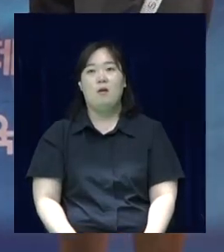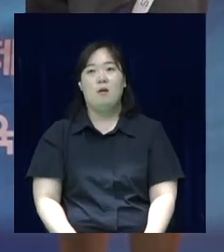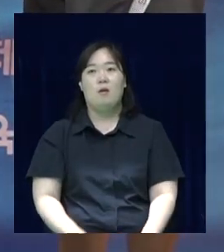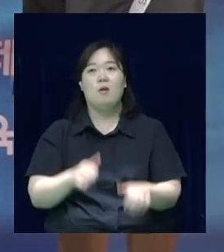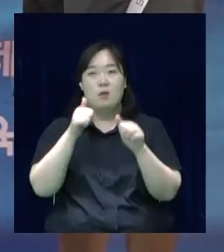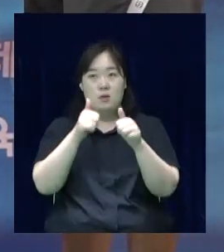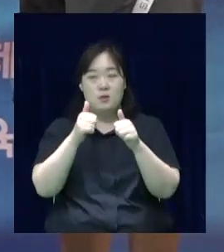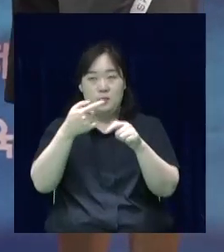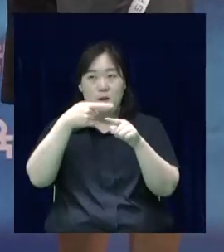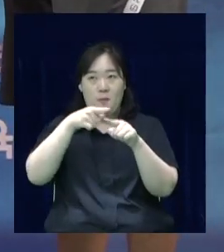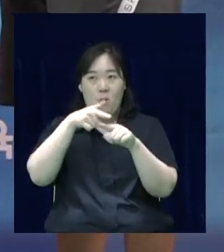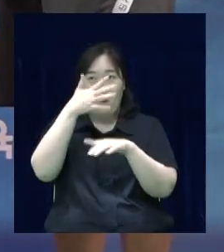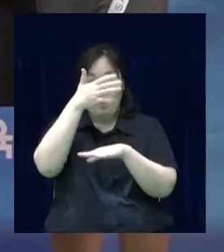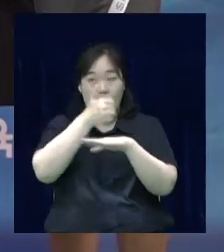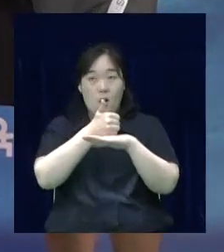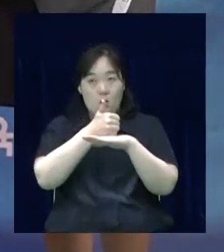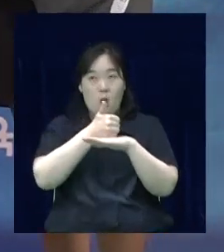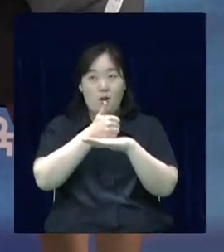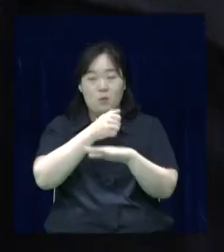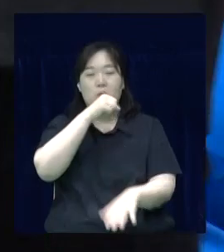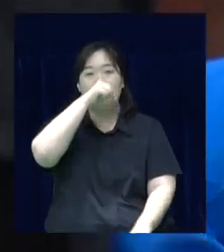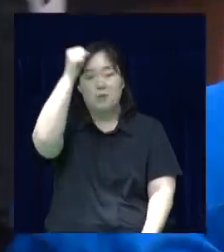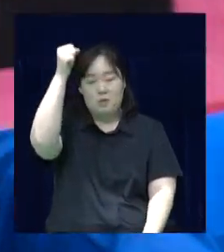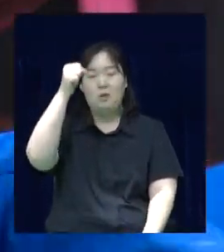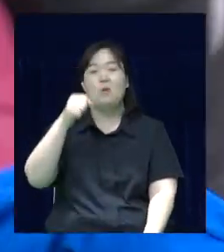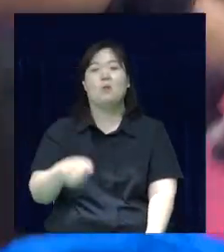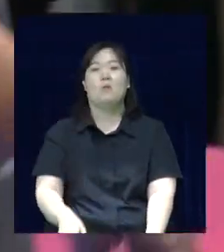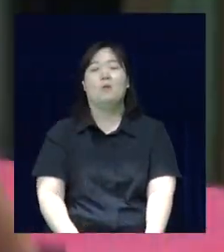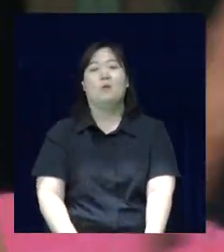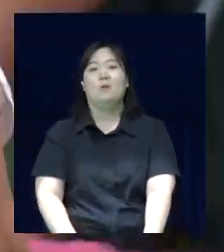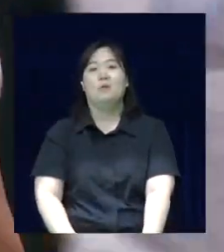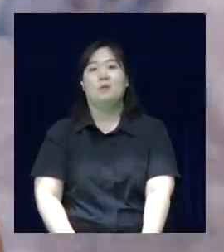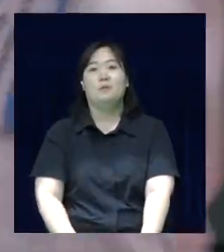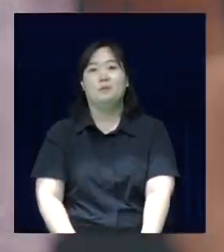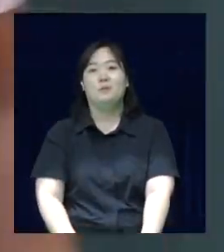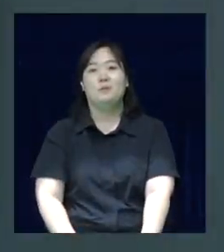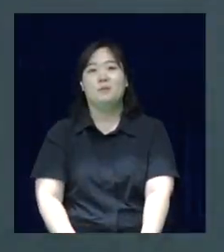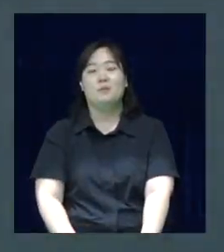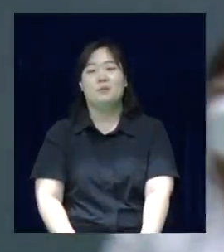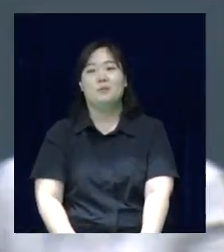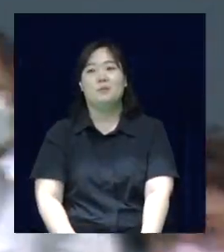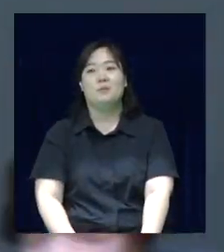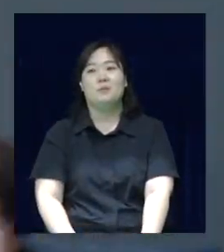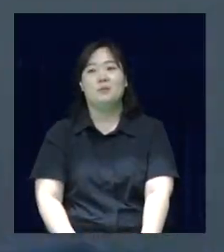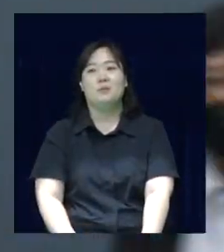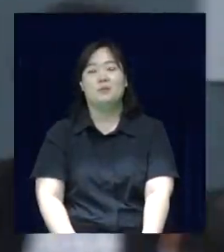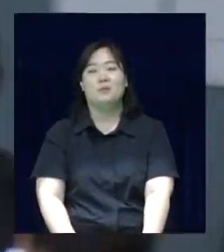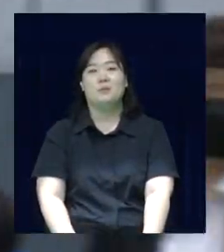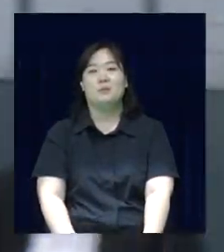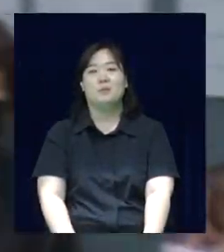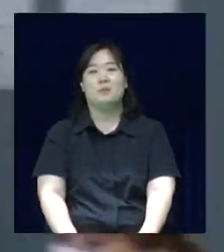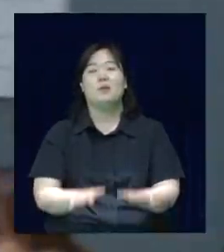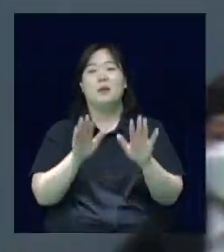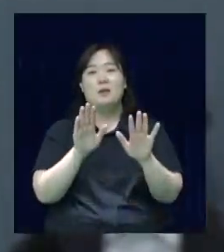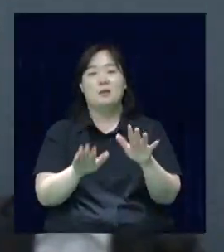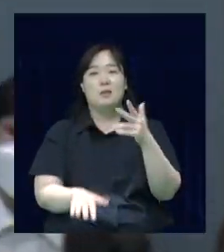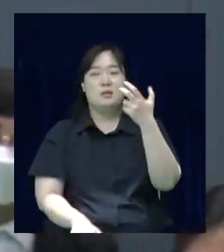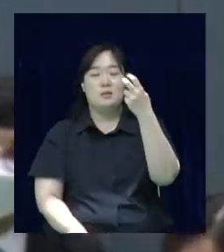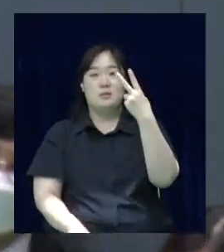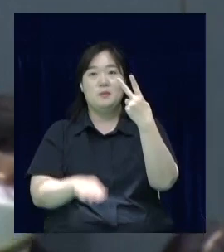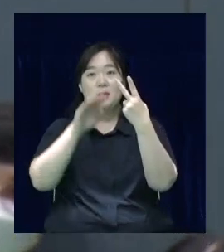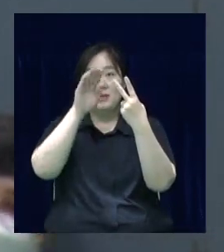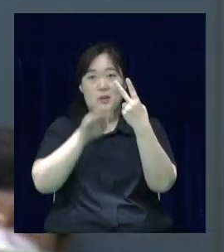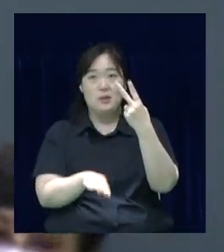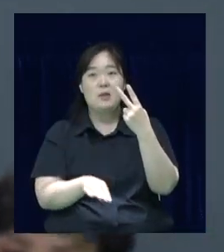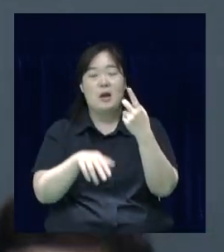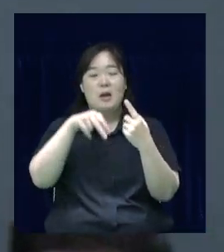심판 판정도 살펴보도록 하겠고요. 3명의 심판 모두 성공을 줬네요. 이렇게 되면서 72kg 이하